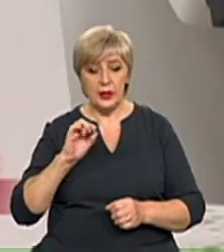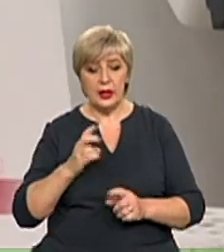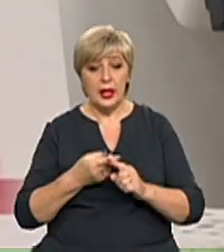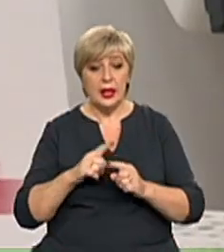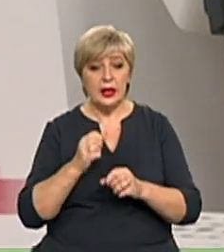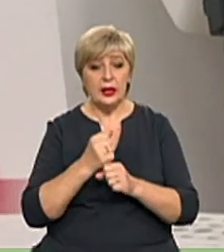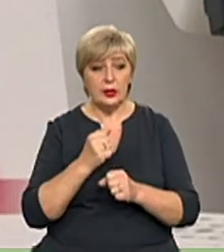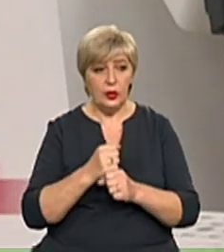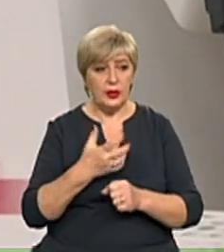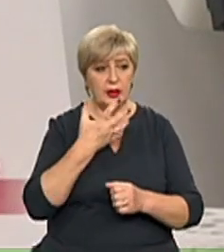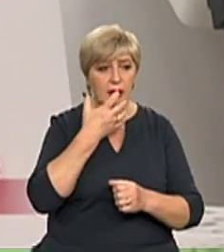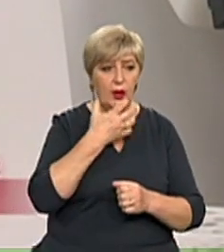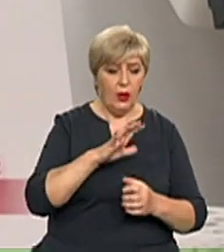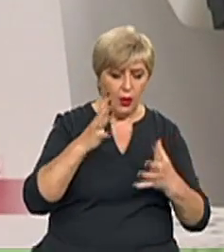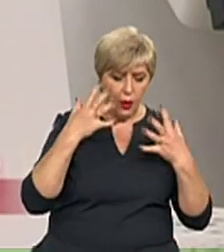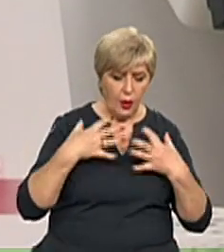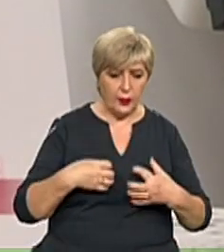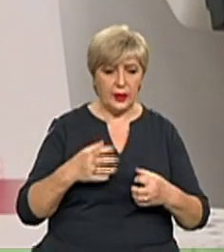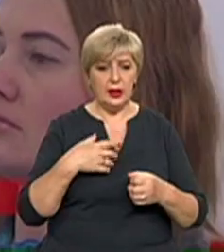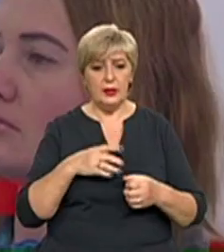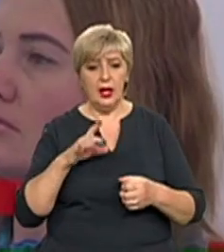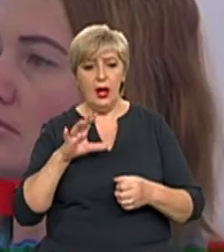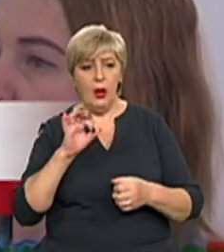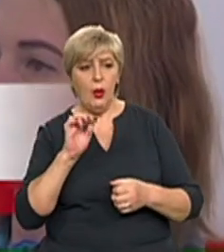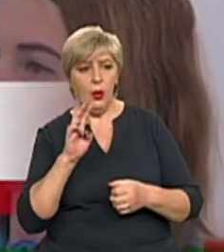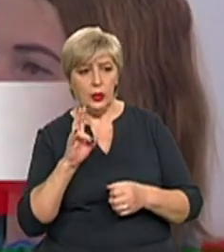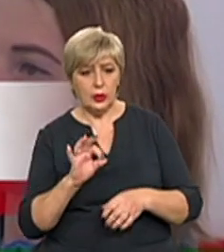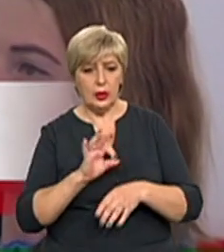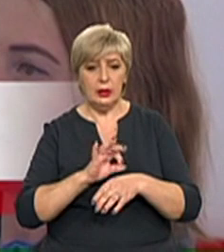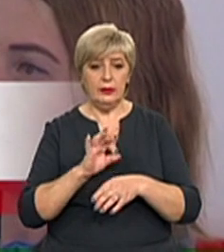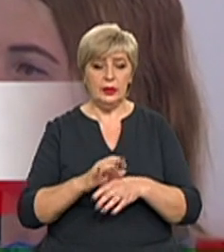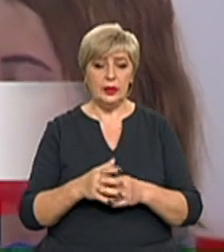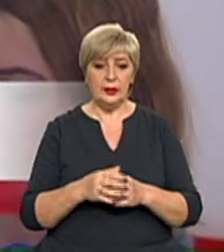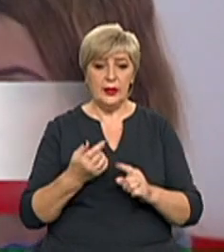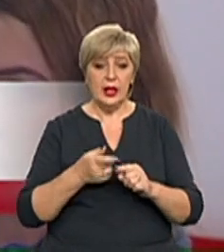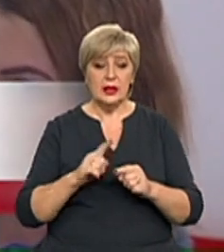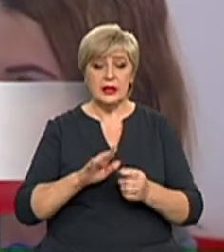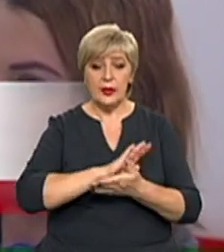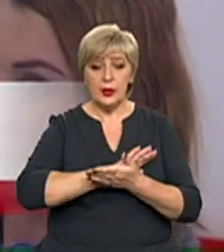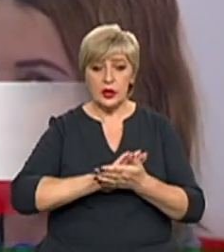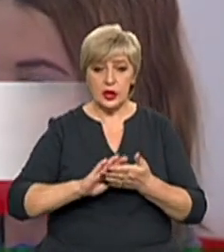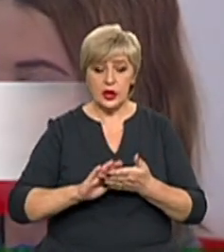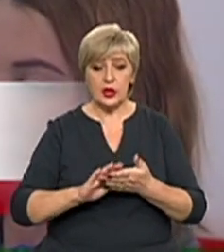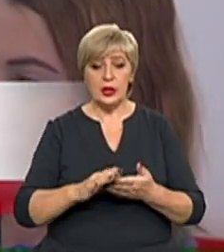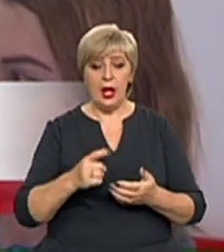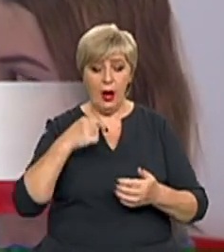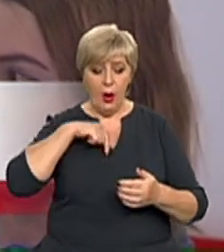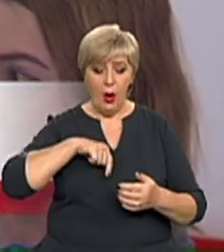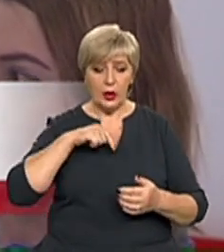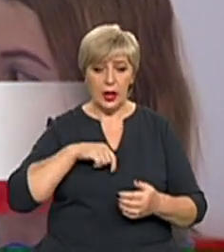онкологією, опіками чи бойовими пораненнями. Це, по-перше, очищення організму кожного